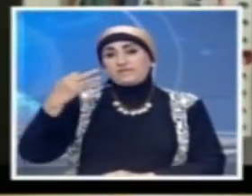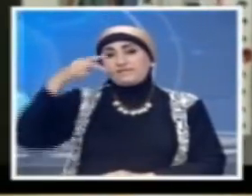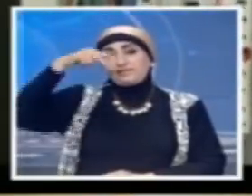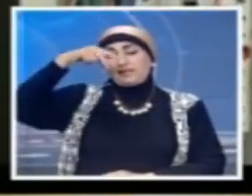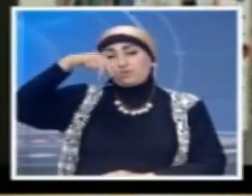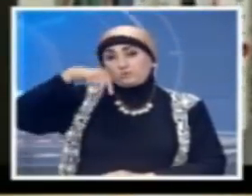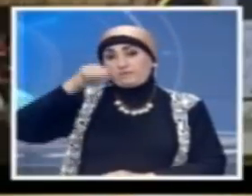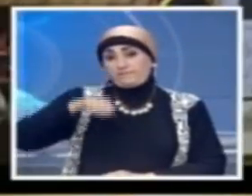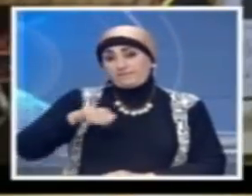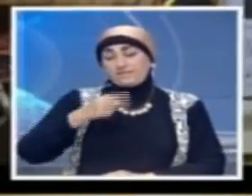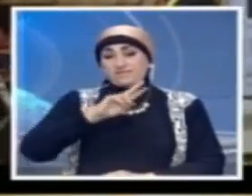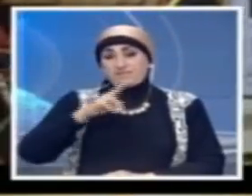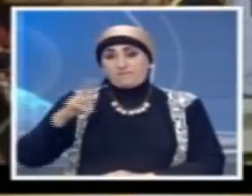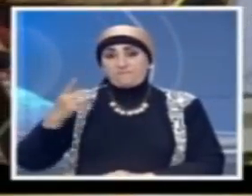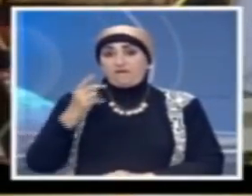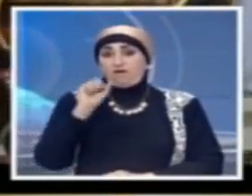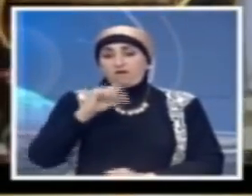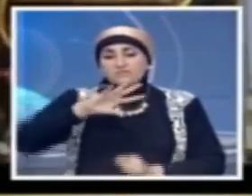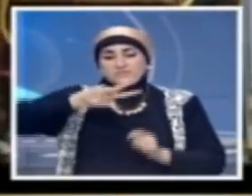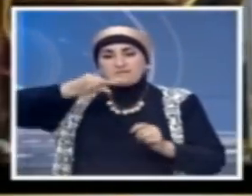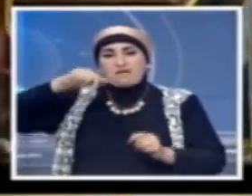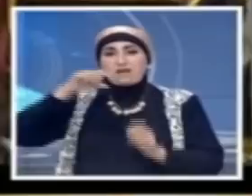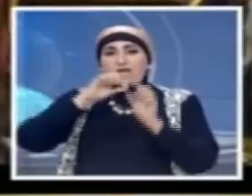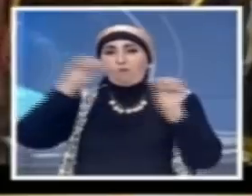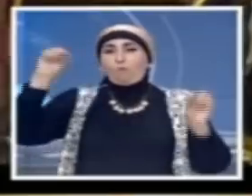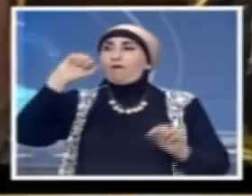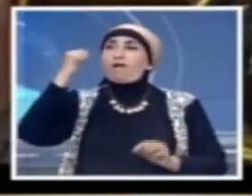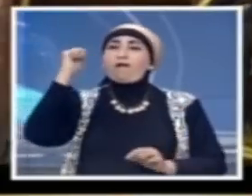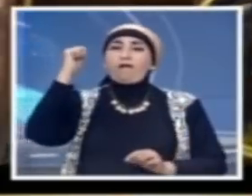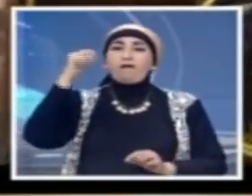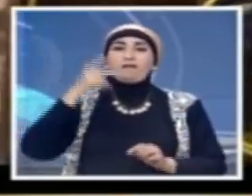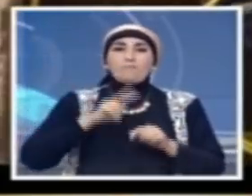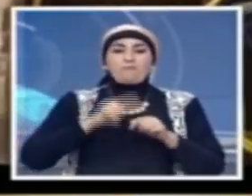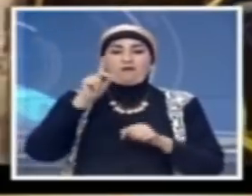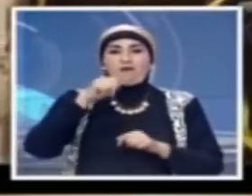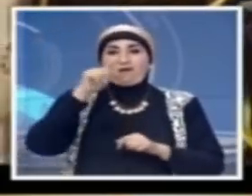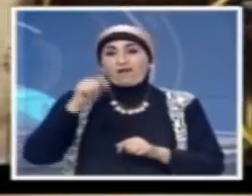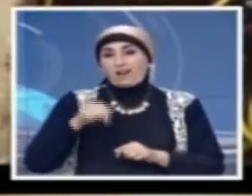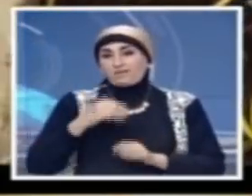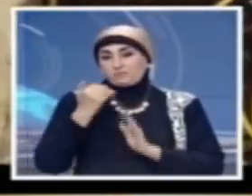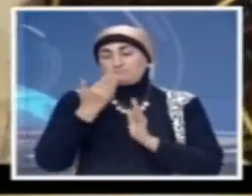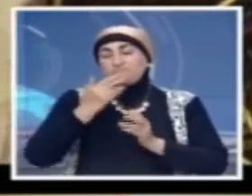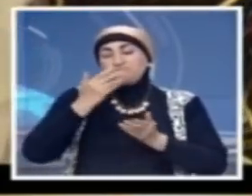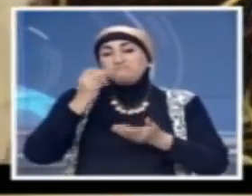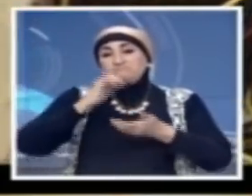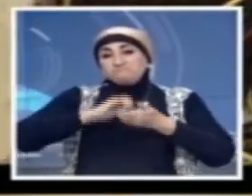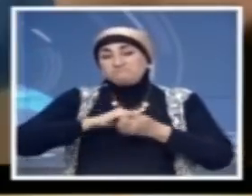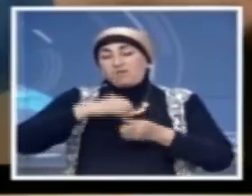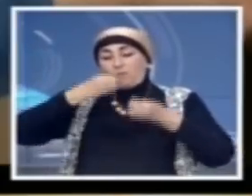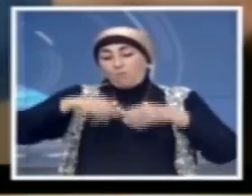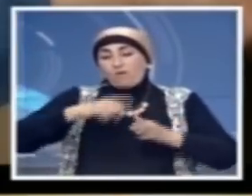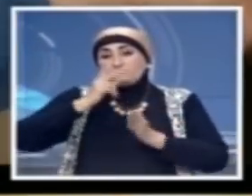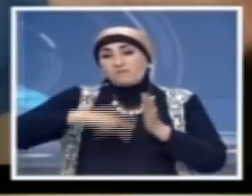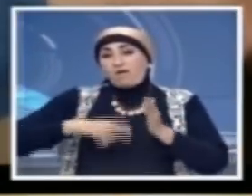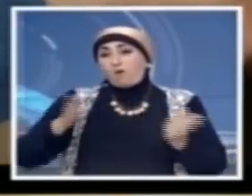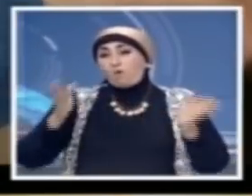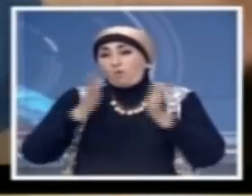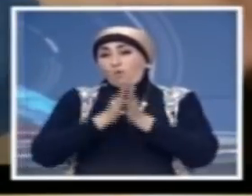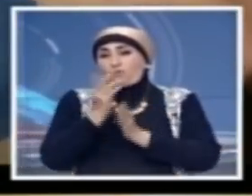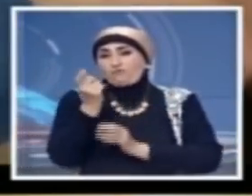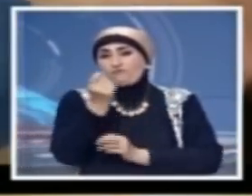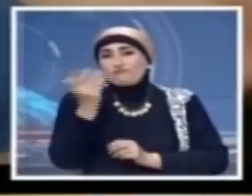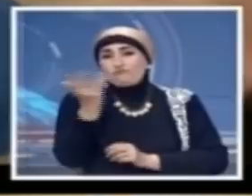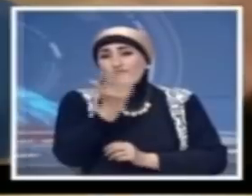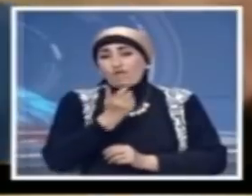63,283 قضية في مجال سرقة التيار الكهربائي ومخالفة شروط التعاقد، بقيمة مالية محصلة